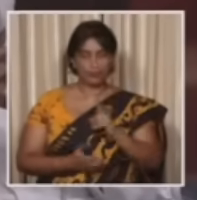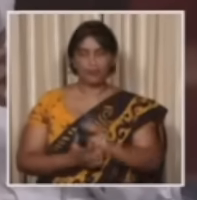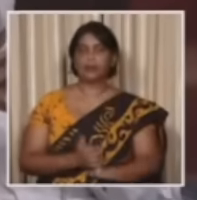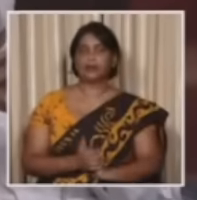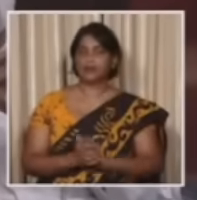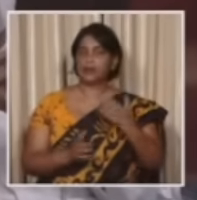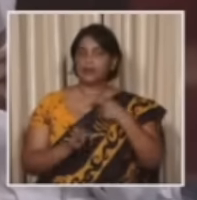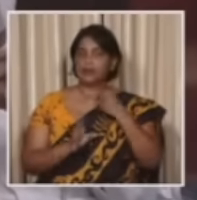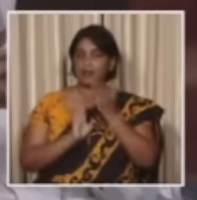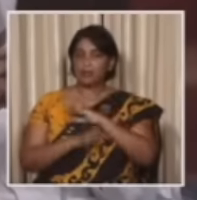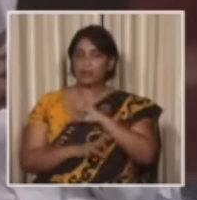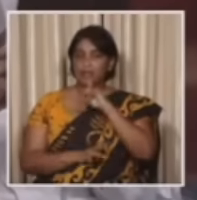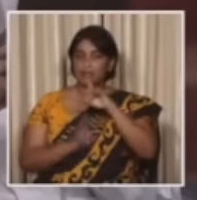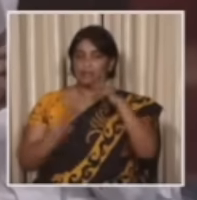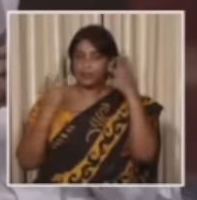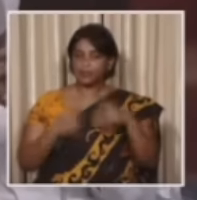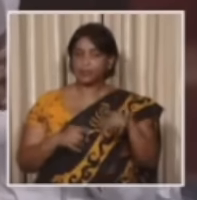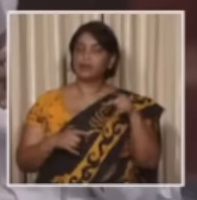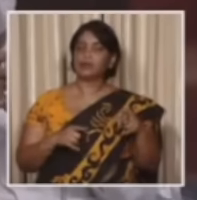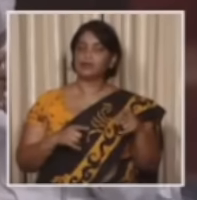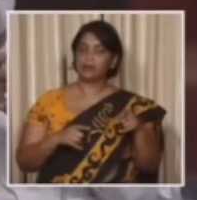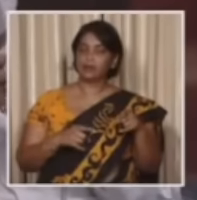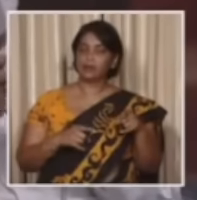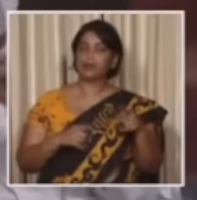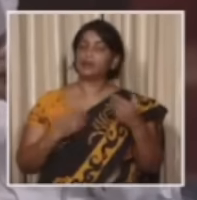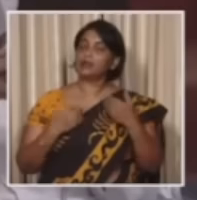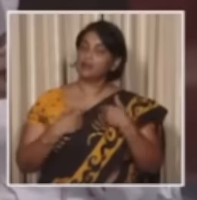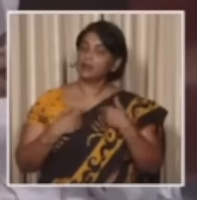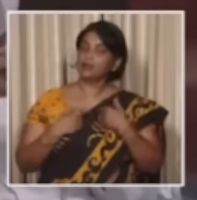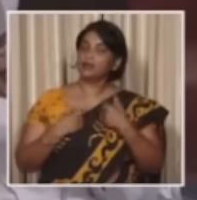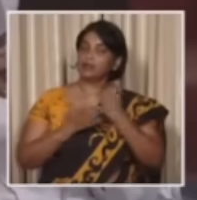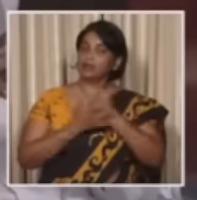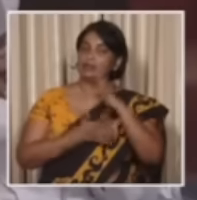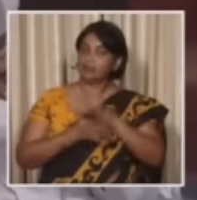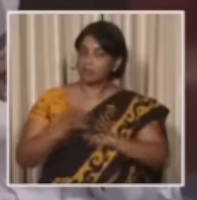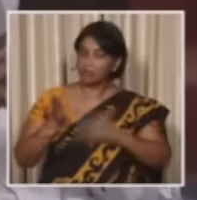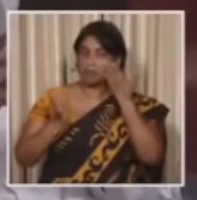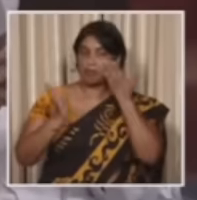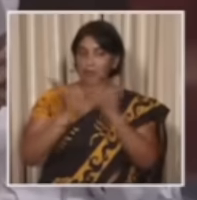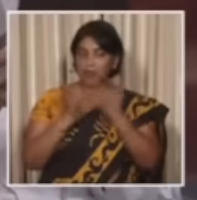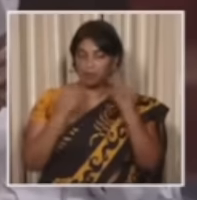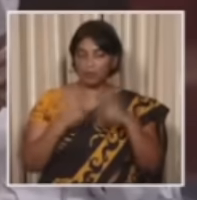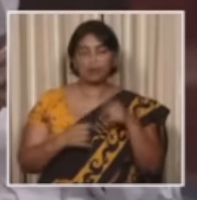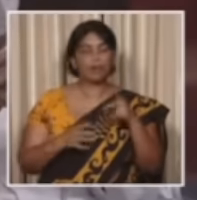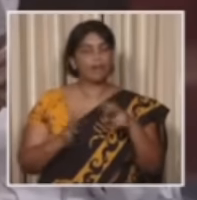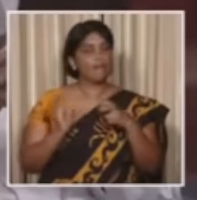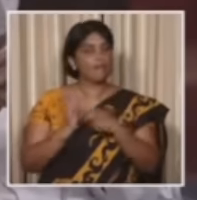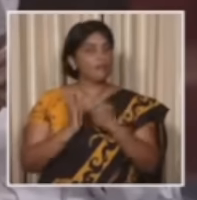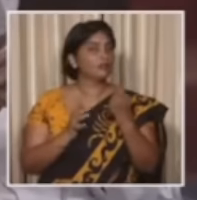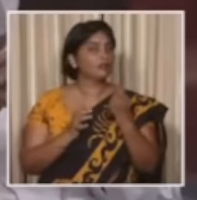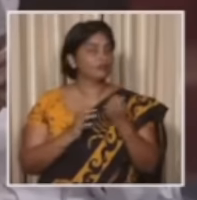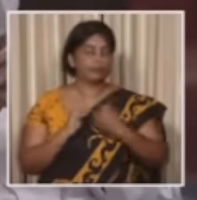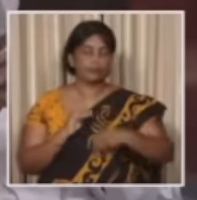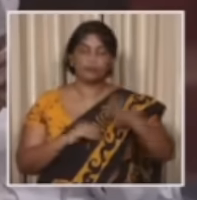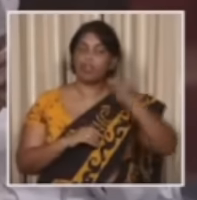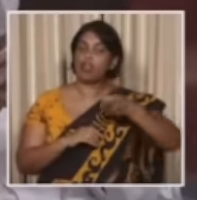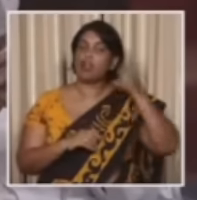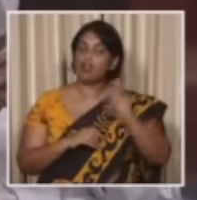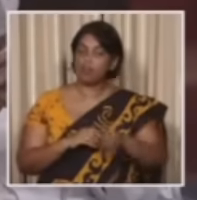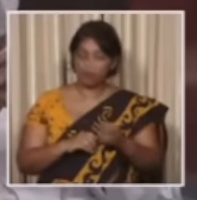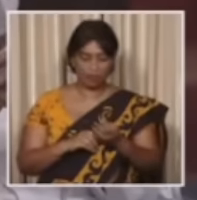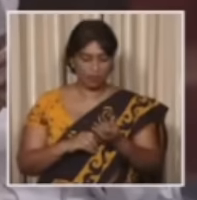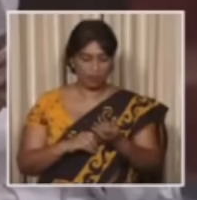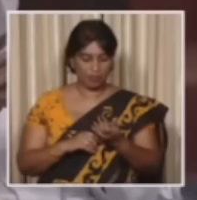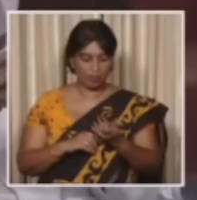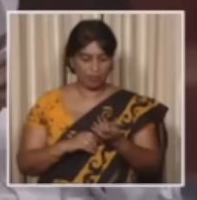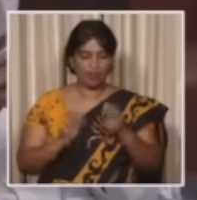මං එදා මේක මතු කෙරුවයින් පස්සේ අපි අදාළ ලිපිකොටු බැලුවාම වීසා ගාස්තු වැඩි කිරීම අනුමත කරලා තියෙනවා. හොඳයි